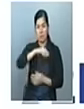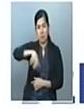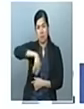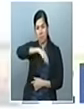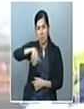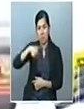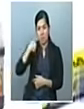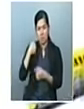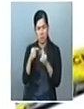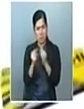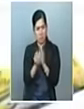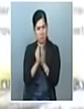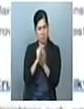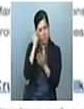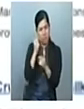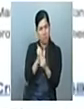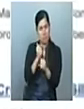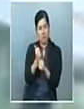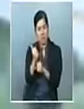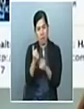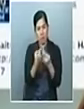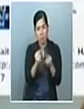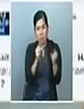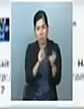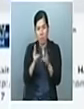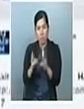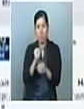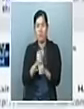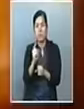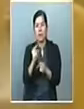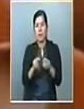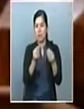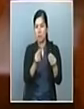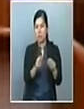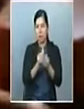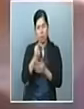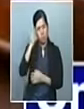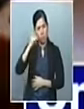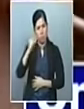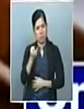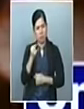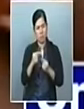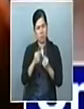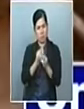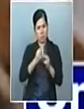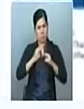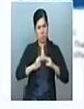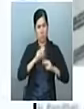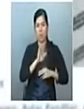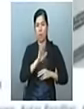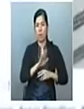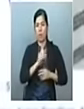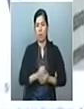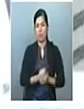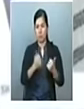to แพลตฟอร์มได้แต่ทำยังไงให้เขารู้จักเราให้เขารู้จักแบรนด์ของเราอะไรเงี้ยเป็นสิ่งที่ผู้ประกอบการไทยเรานะ